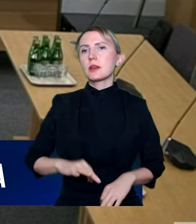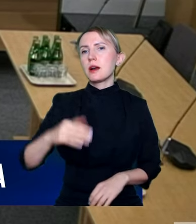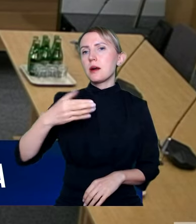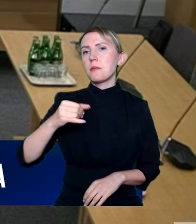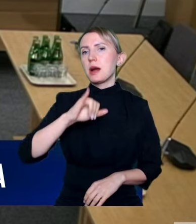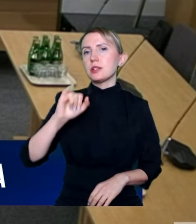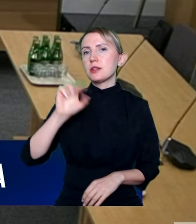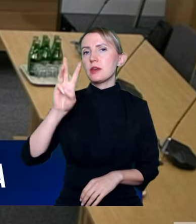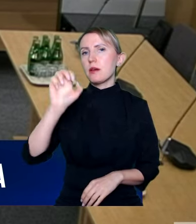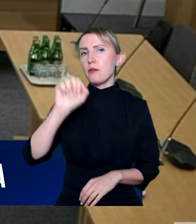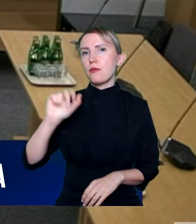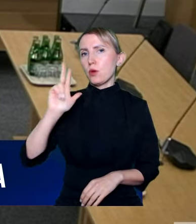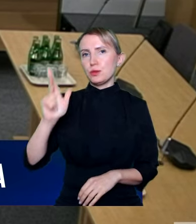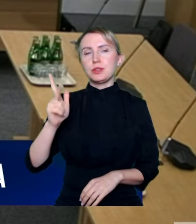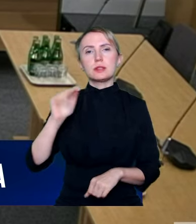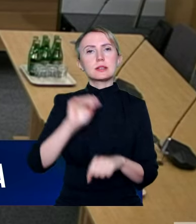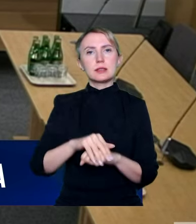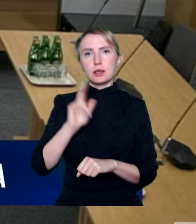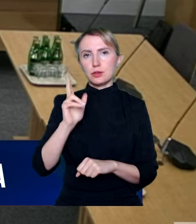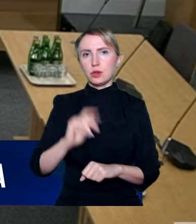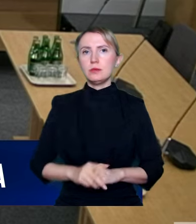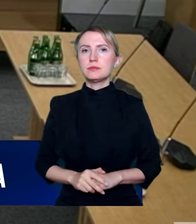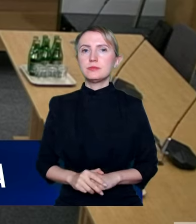Wąsika? Kto jest za?